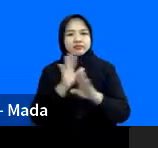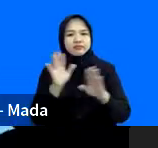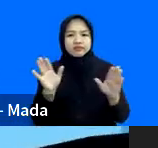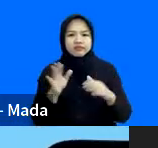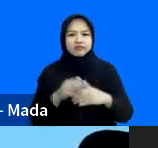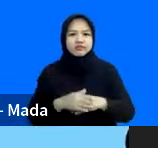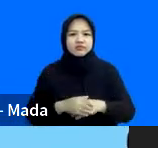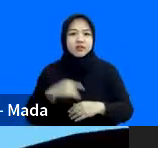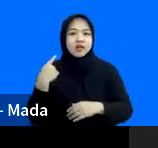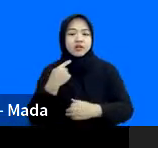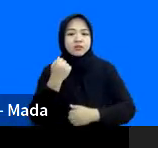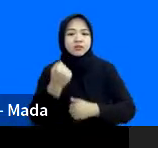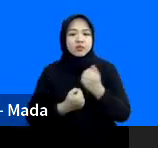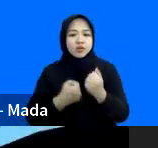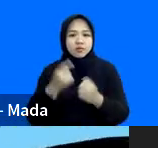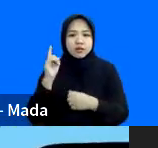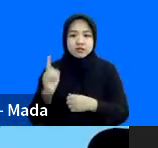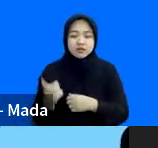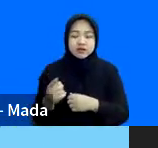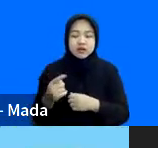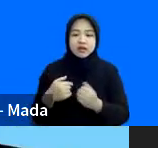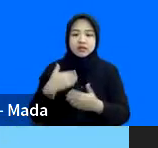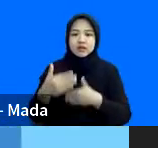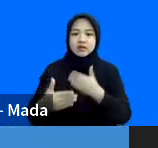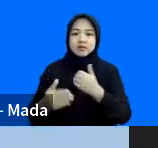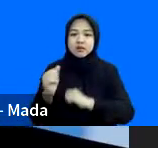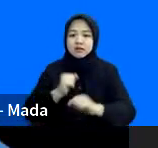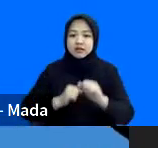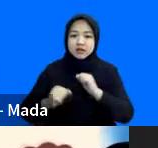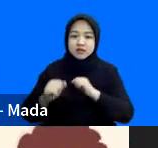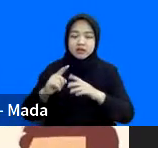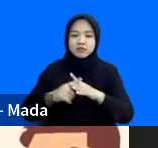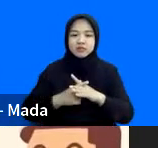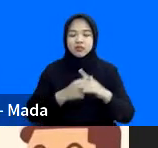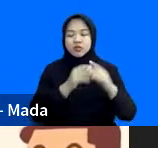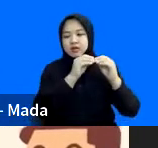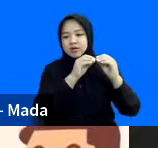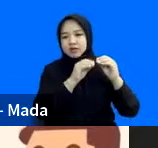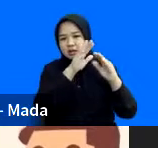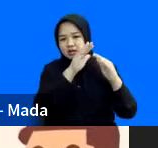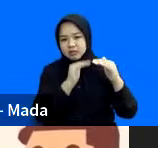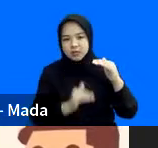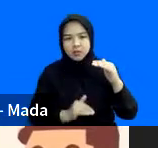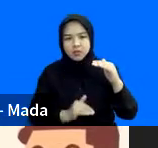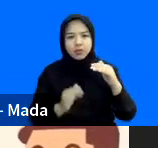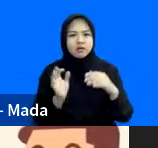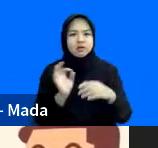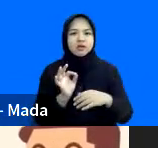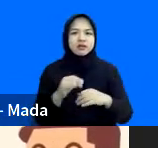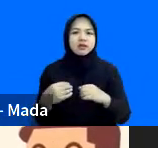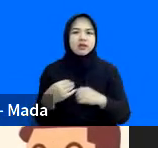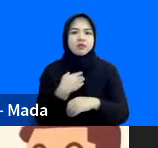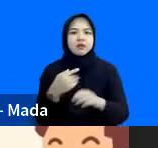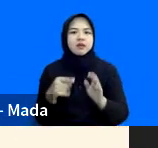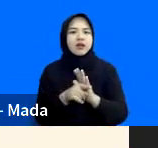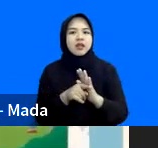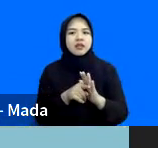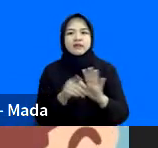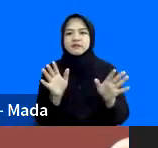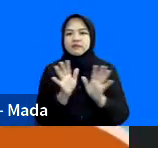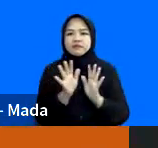Kami berusaha memastikan bahwa setiap tahap kegiatan, mulai dari hulu hingga hilir, tidak menimbulkan dampak negatif pada setiap